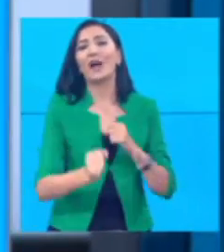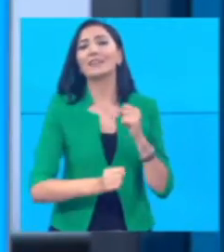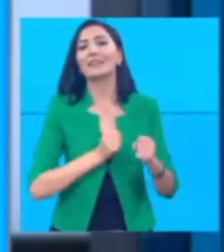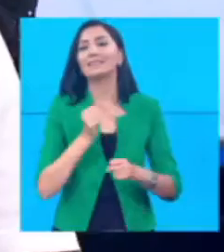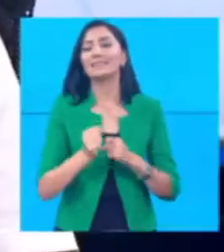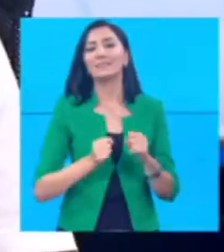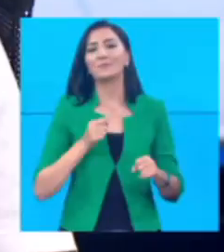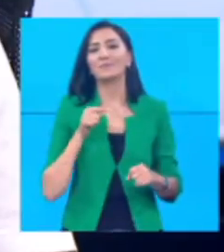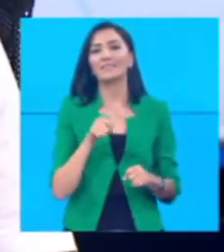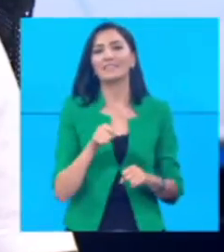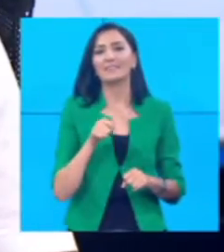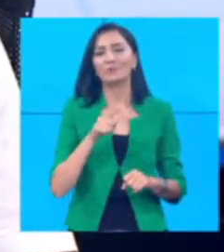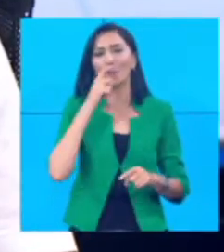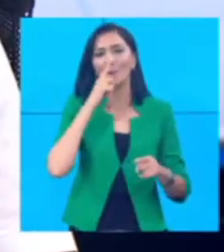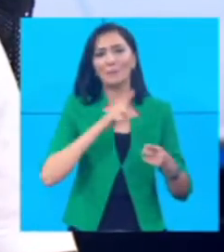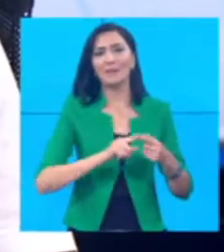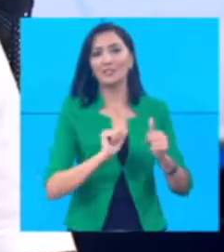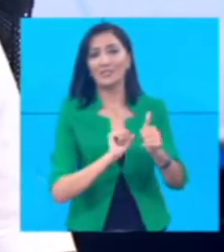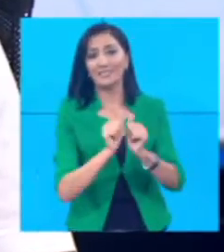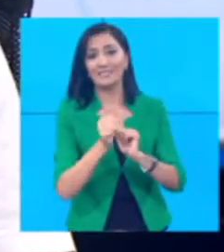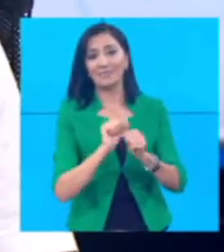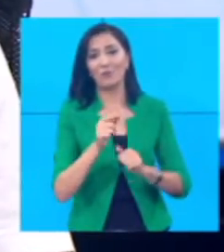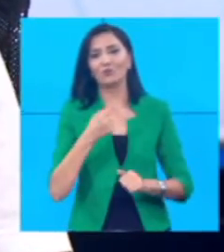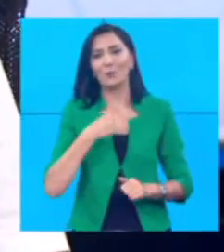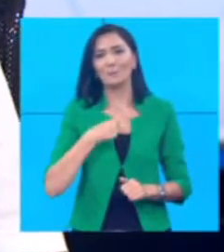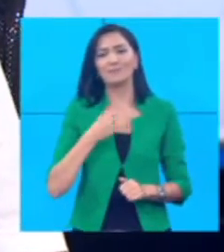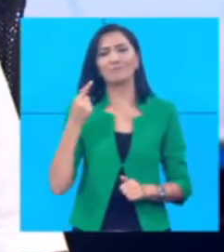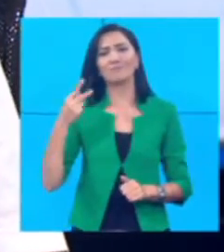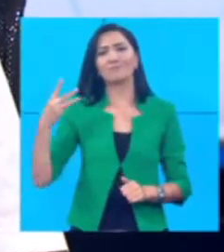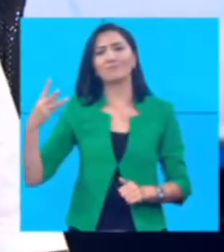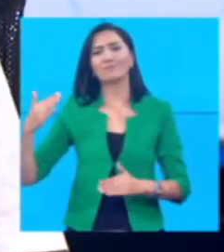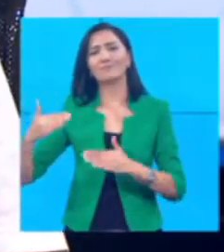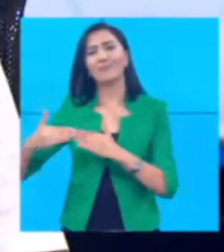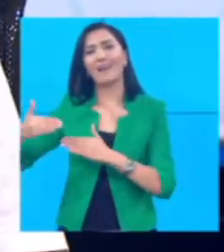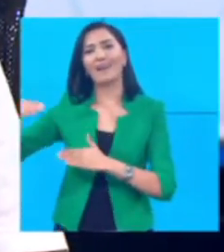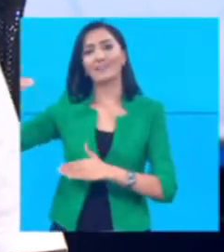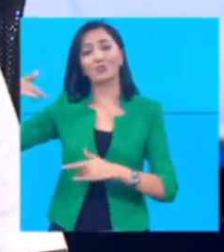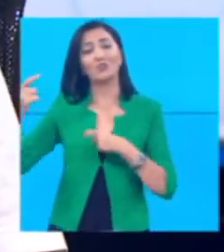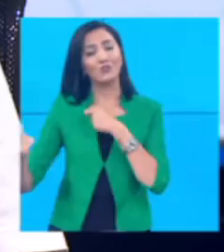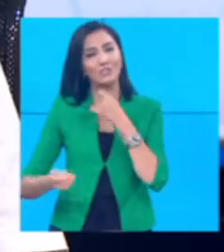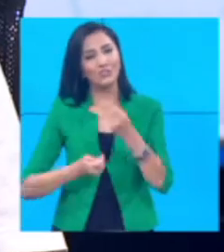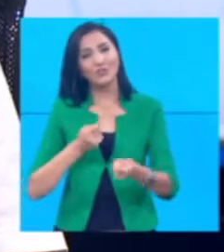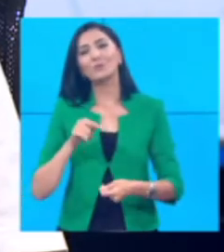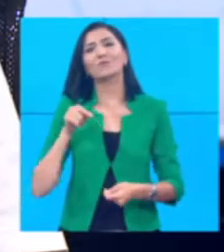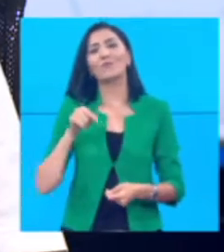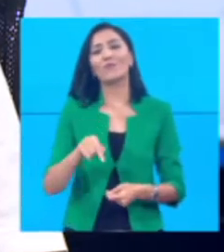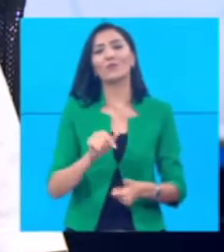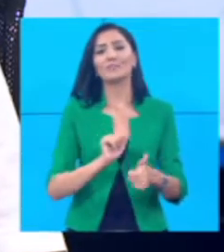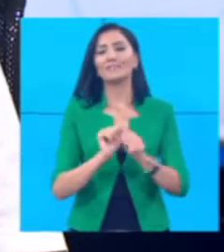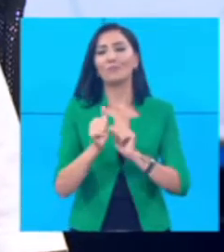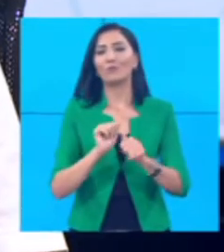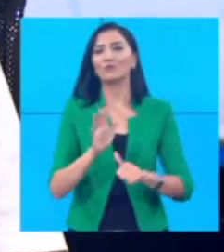sadece atletizmdeki şu branştaki sporcularımızın biz sayısını arttıracağız. Çünkü çalışıyoruz. Şu anda o